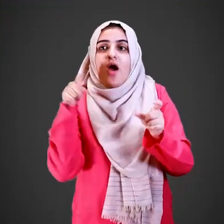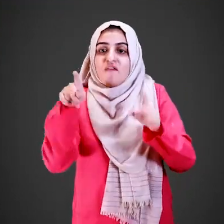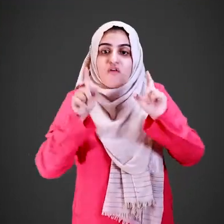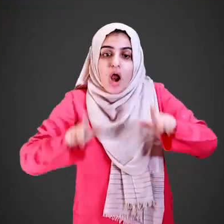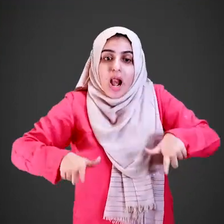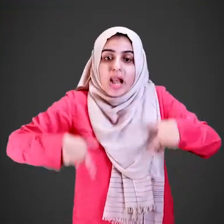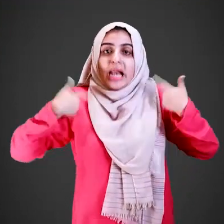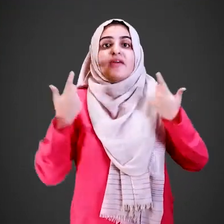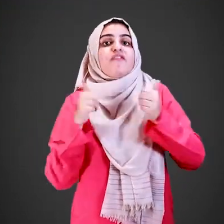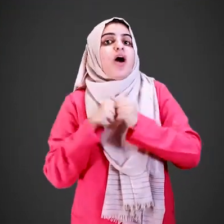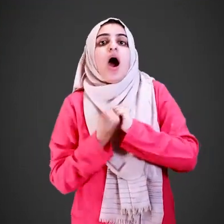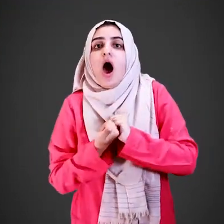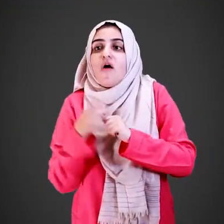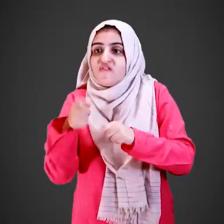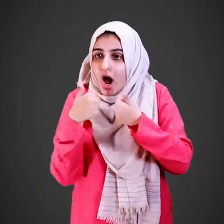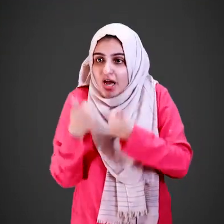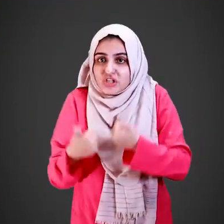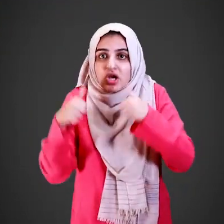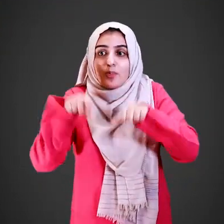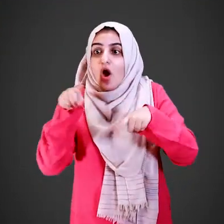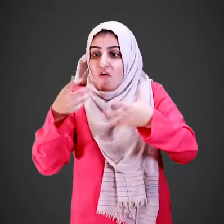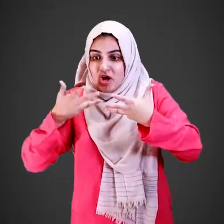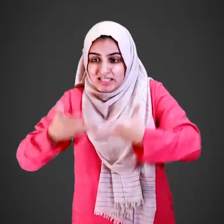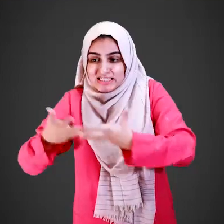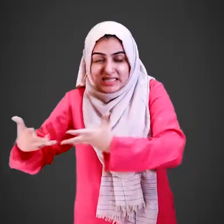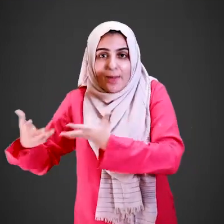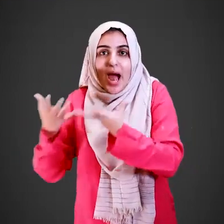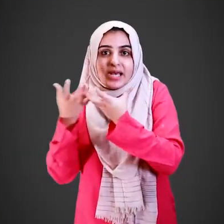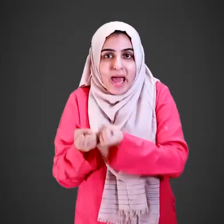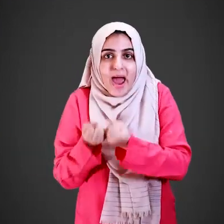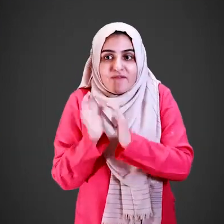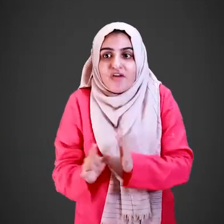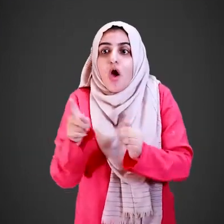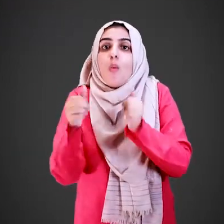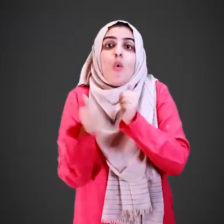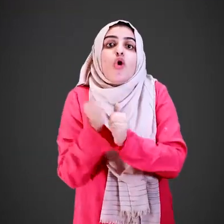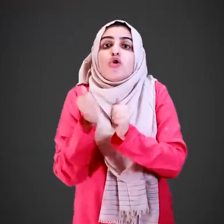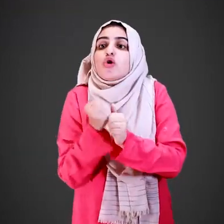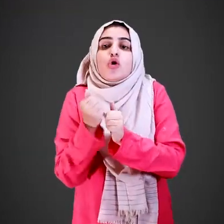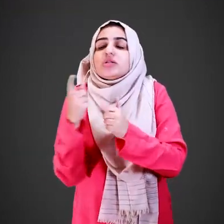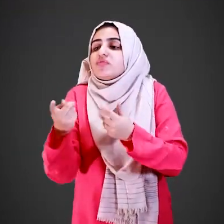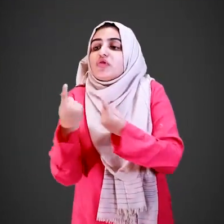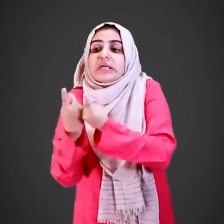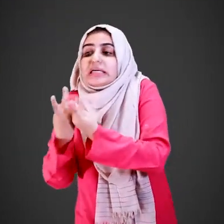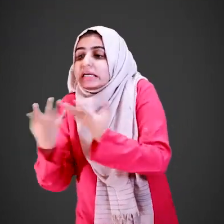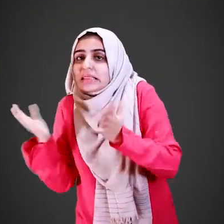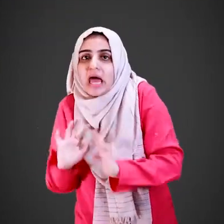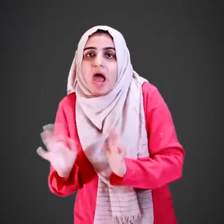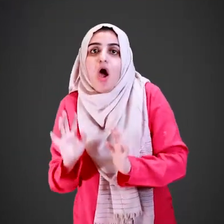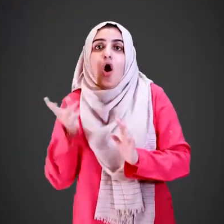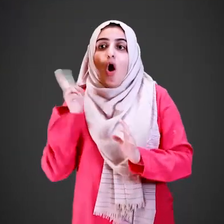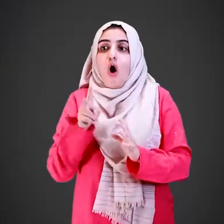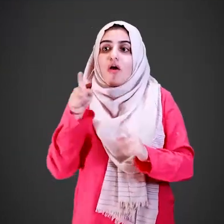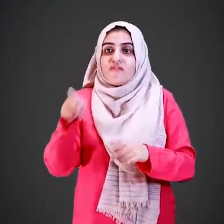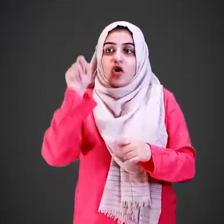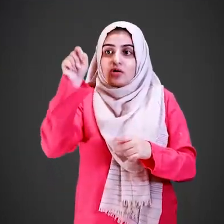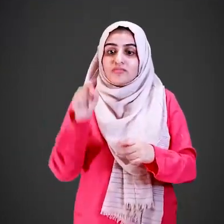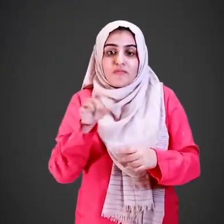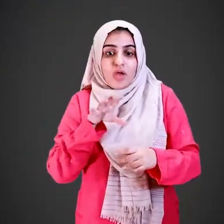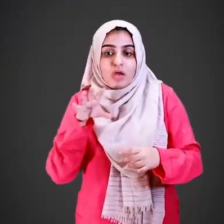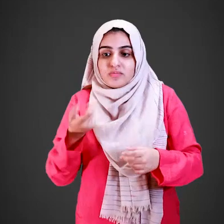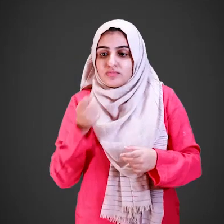तकरीबन 1350 रुपए के लगभग है, यानी 1350 रुपए के करीब है। इसी तरह से अगर हम